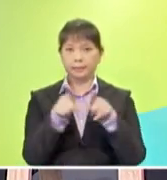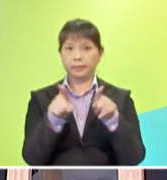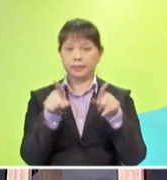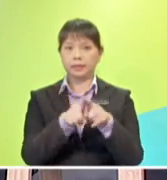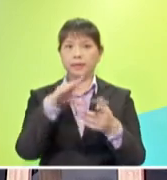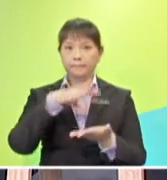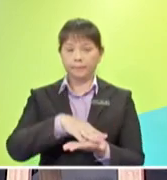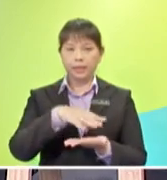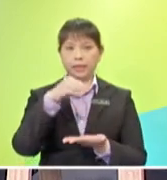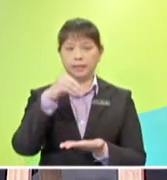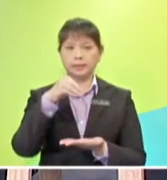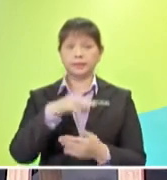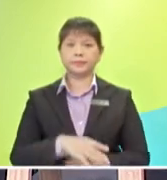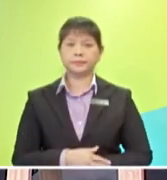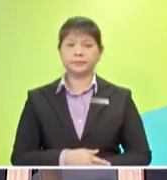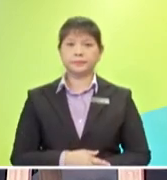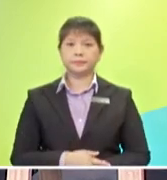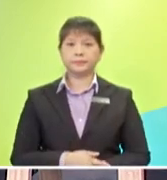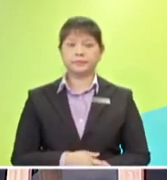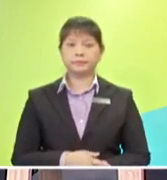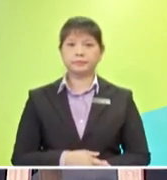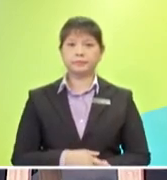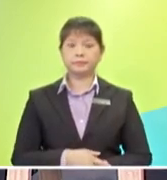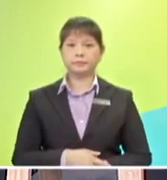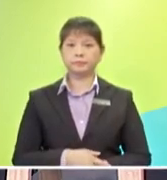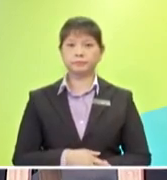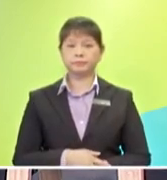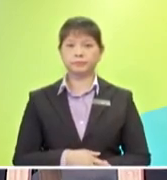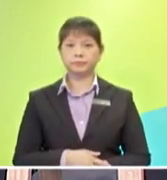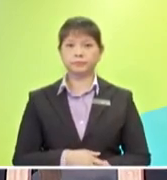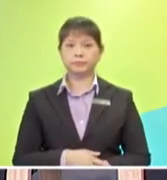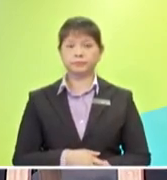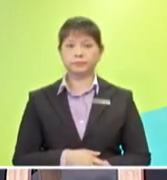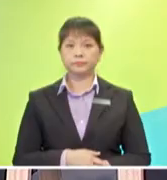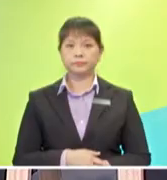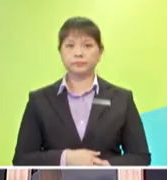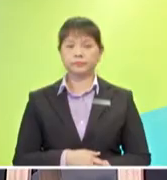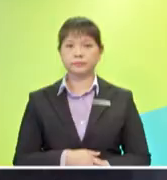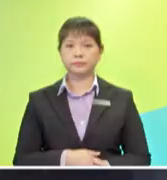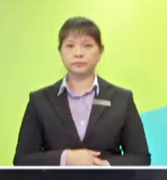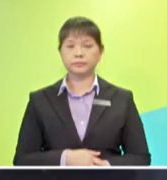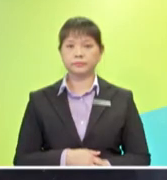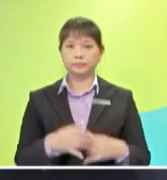pendidikan khas pengurusan diri penting betul kan Baiklah bersama saya